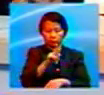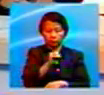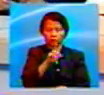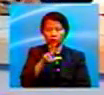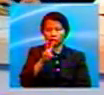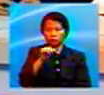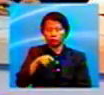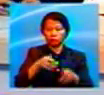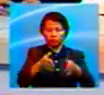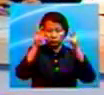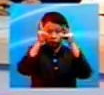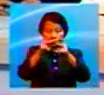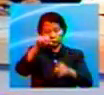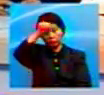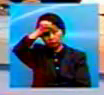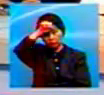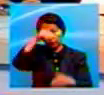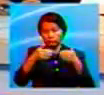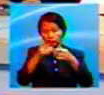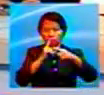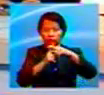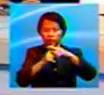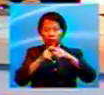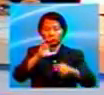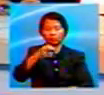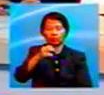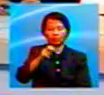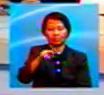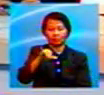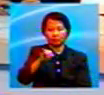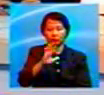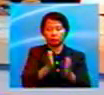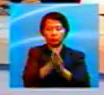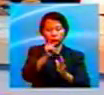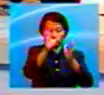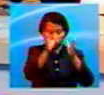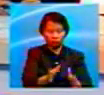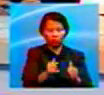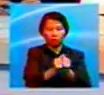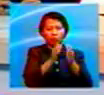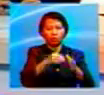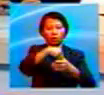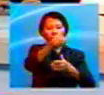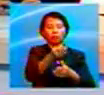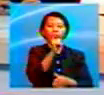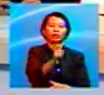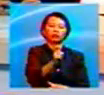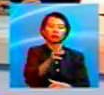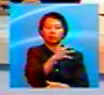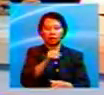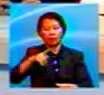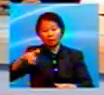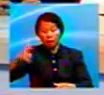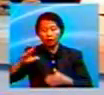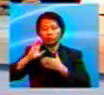72 Jalan Kuantan Segamat berhampiran Simpang Felda Cini Pekan mengakibatkan seorang penumpang warga asing maut. Manakala